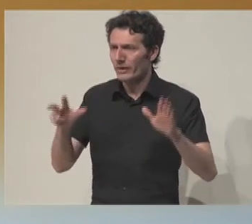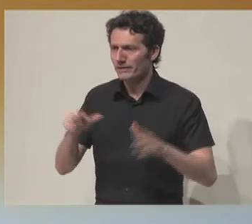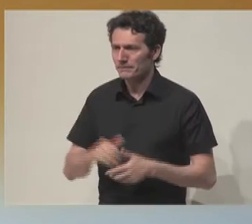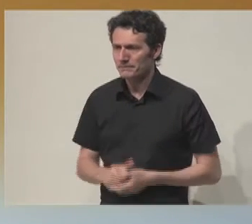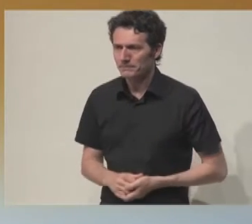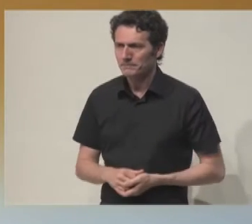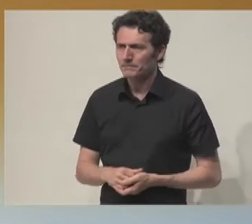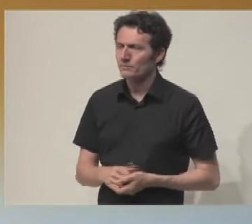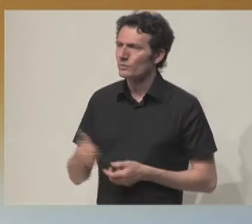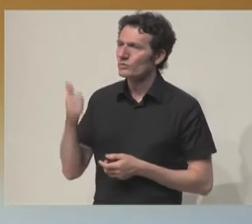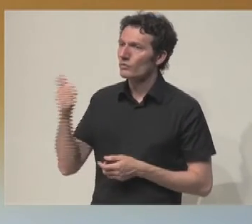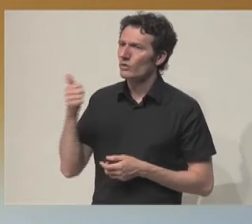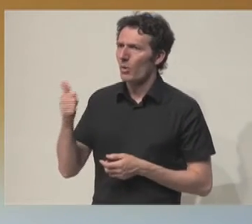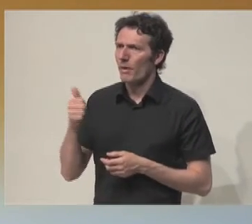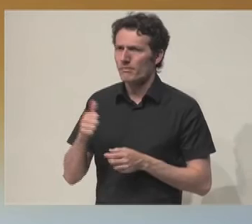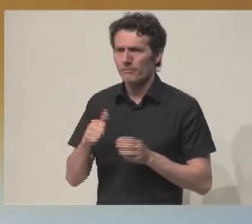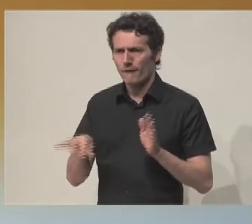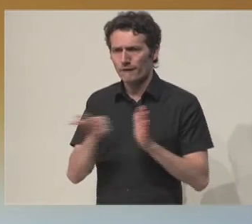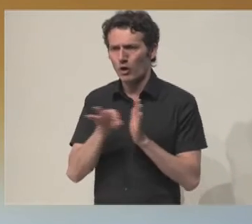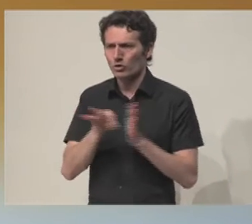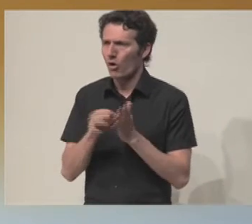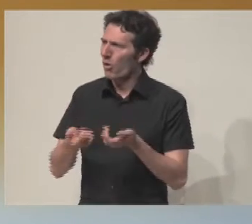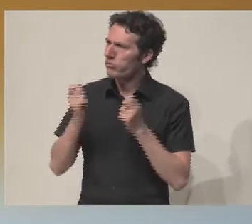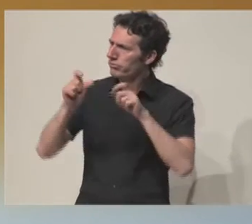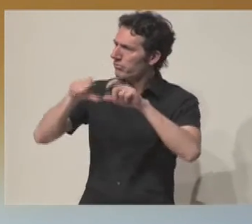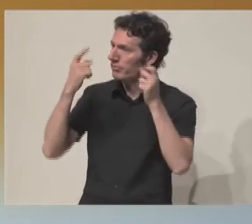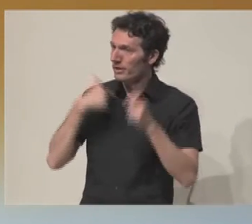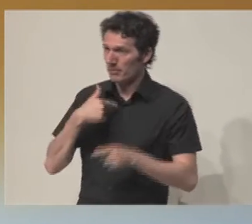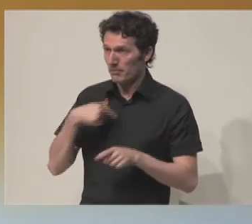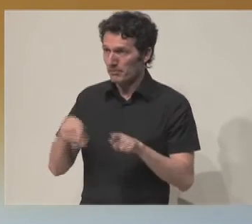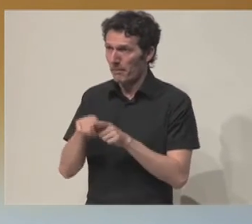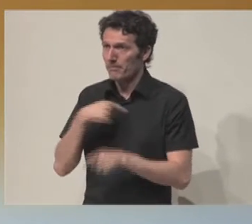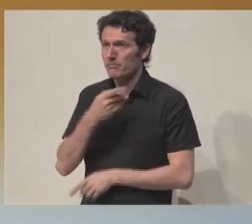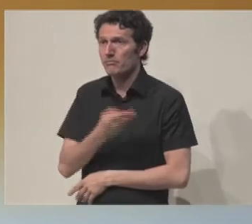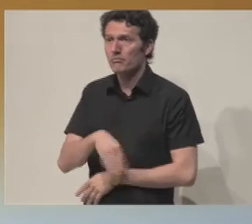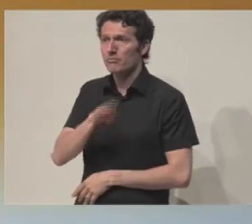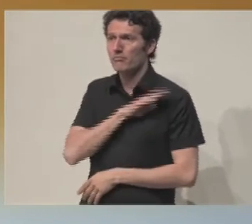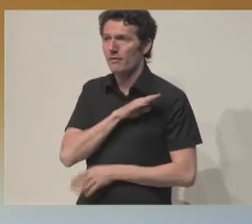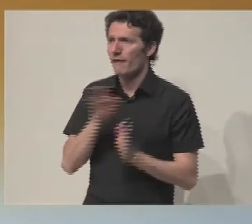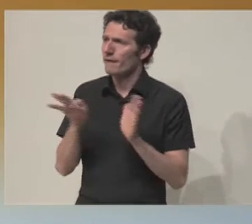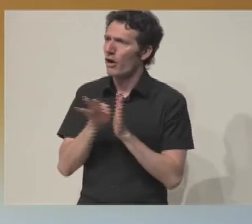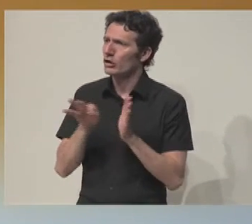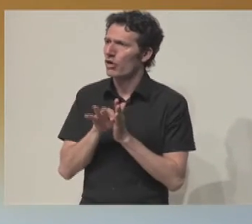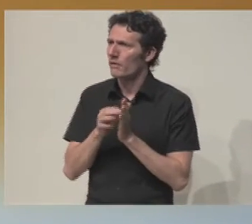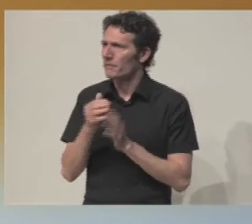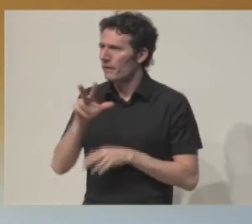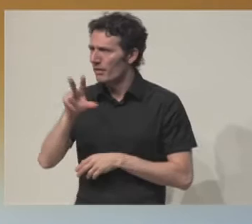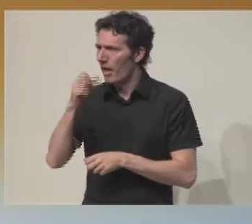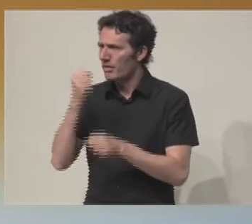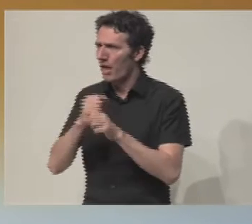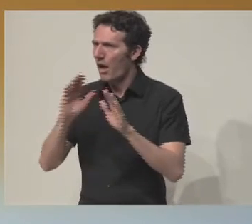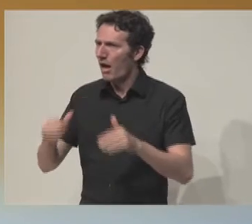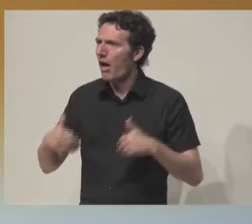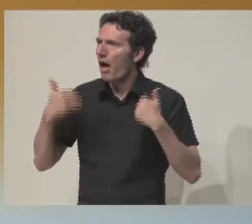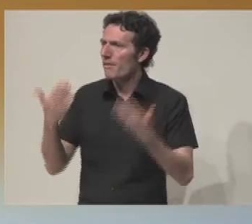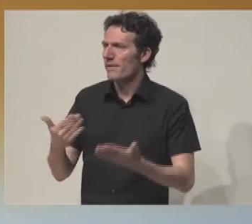occupe la fonction que j'ai eu la charge d'occuper quelques trente ans après lui